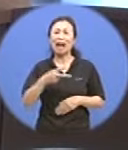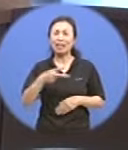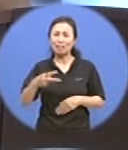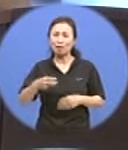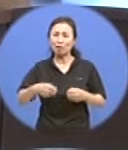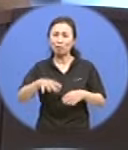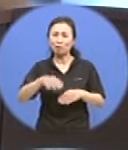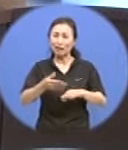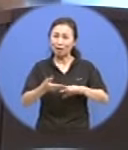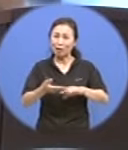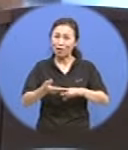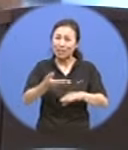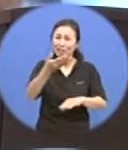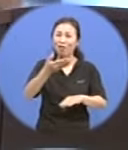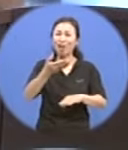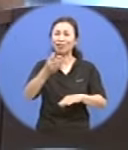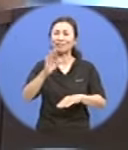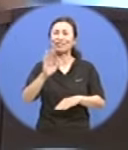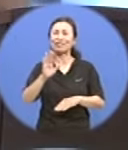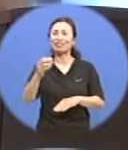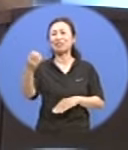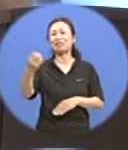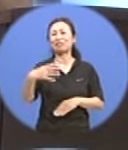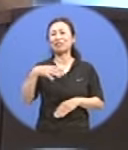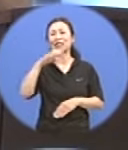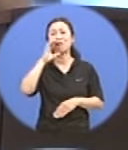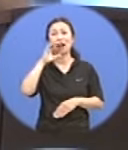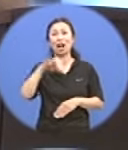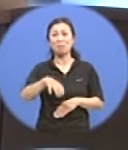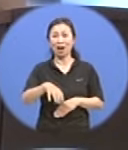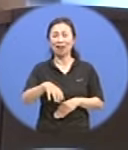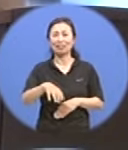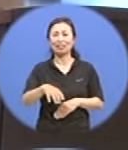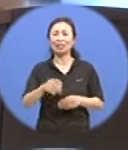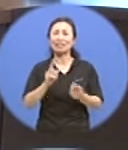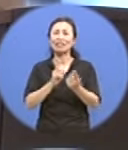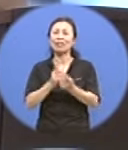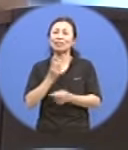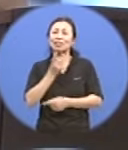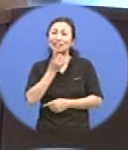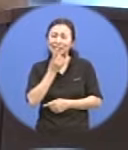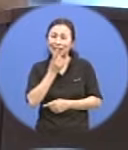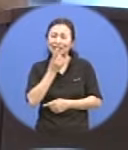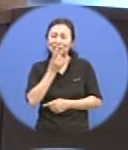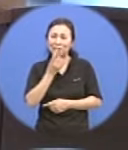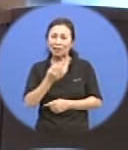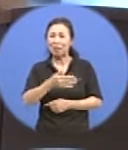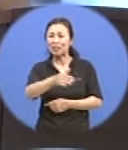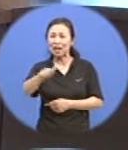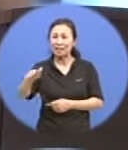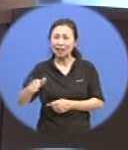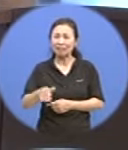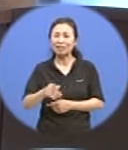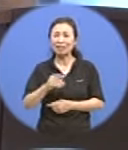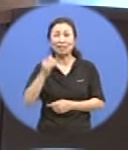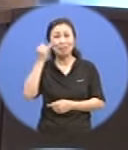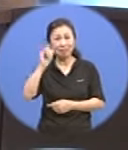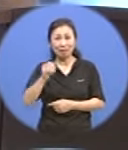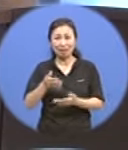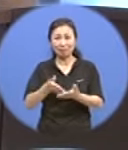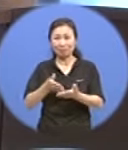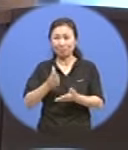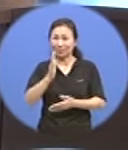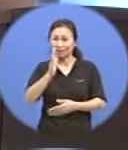上とおっしゃっていただいた和歌山県に対する期待と、それからテレビをご覧の皆さんへのメッセージをお願いいたします。 はい、